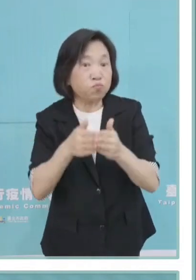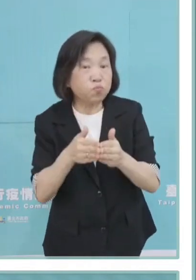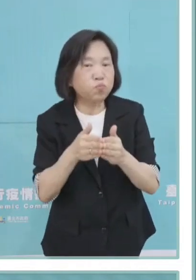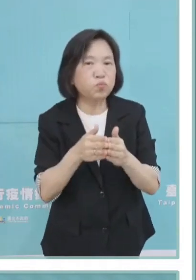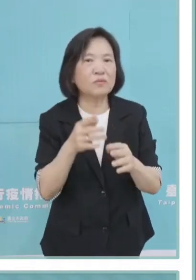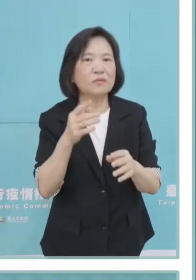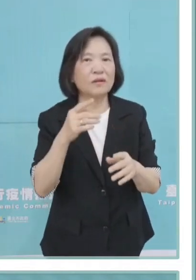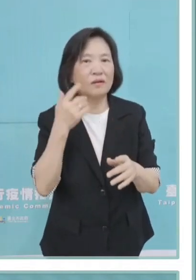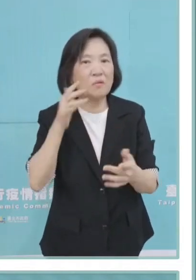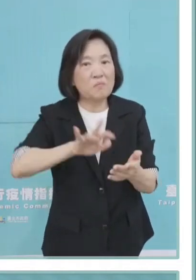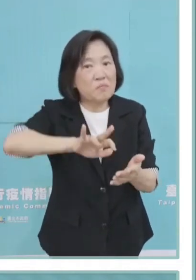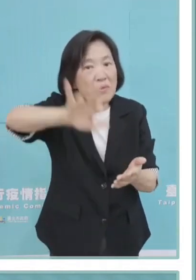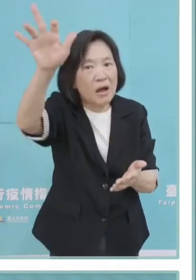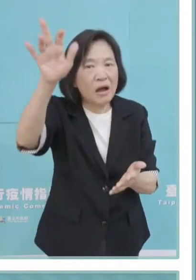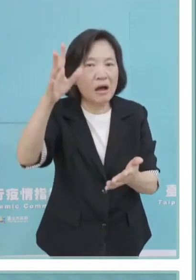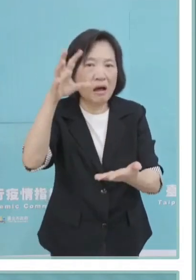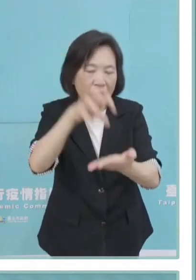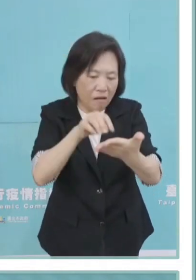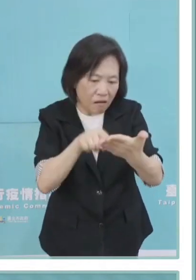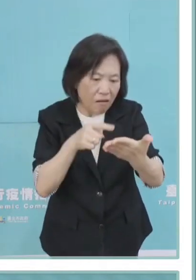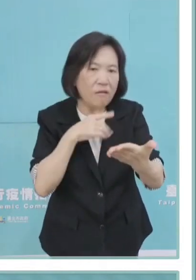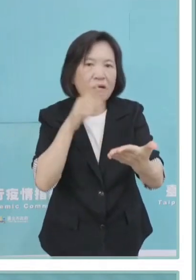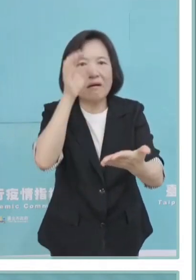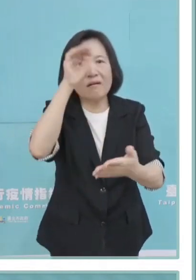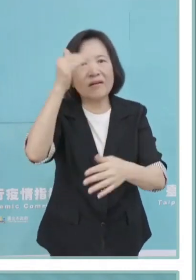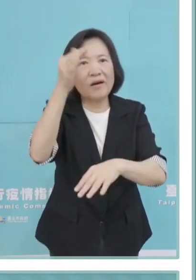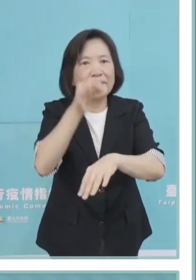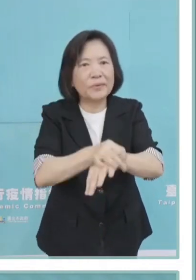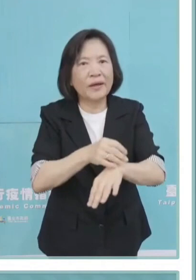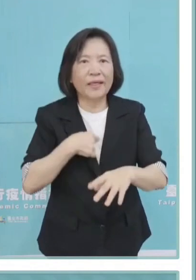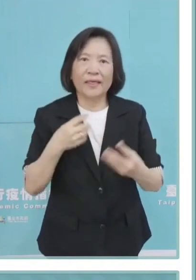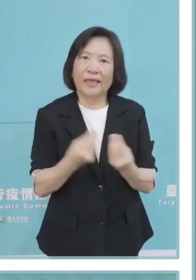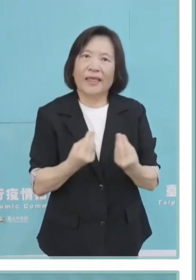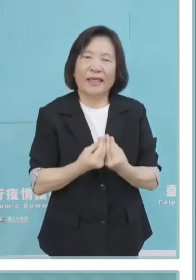话，这个以后会比较是问题的。那至于说我